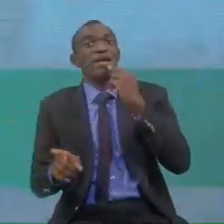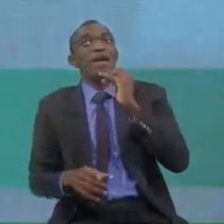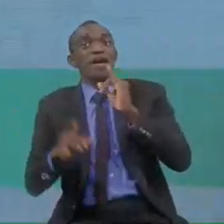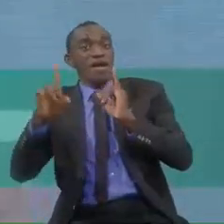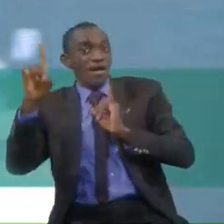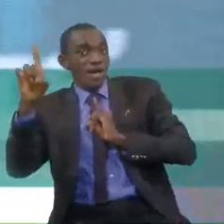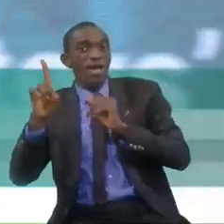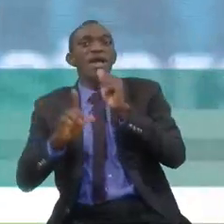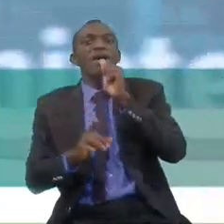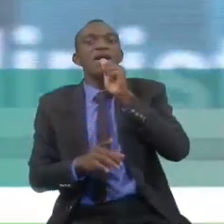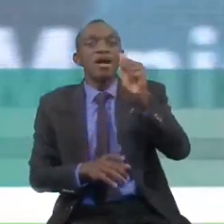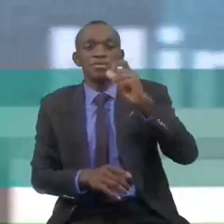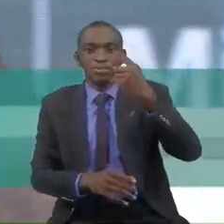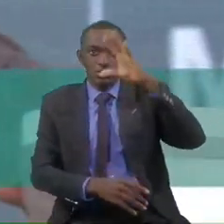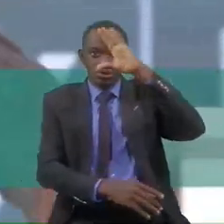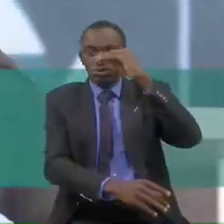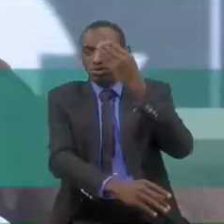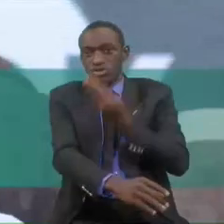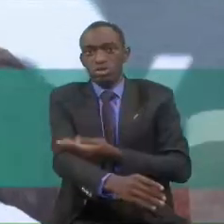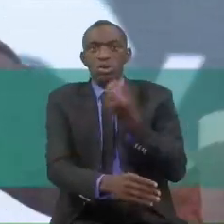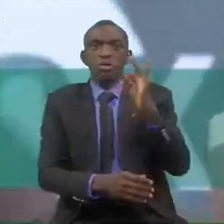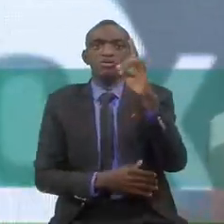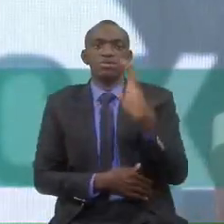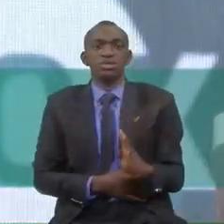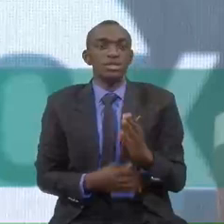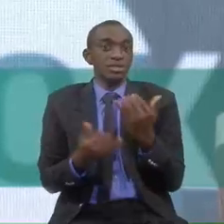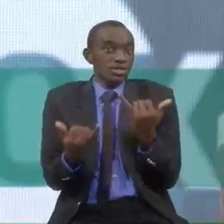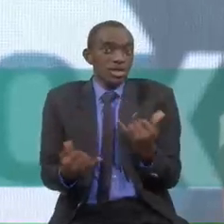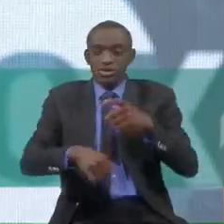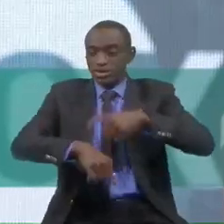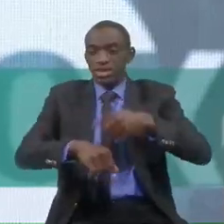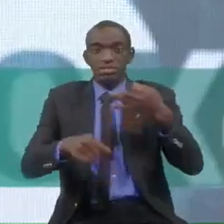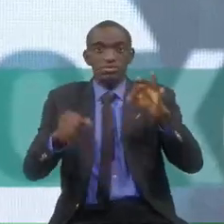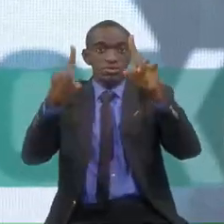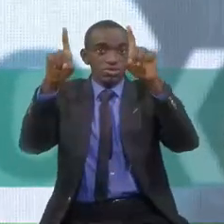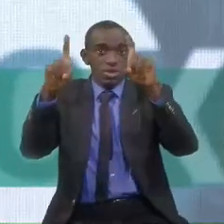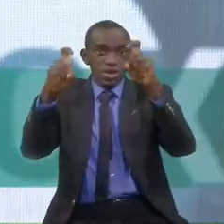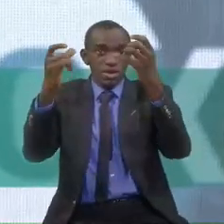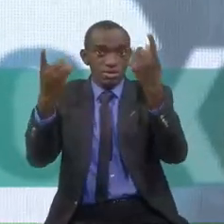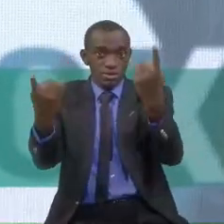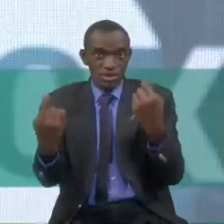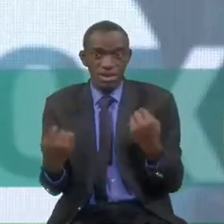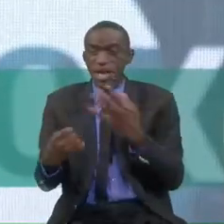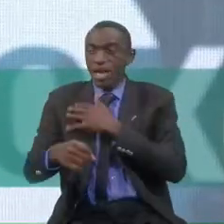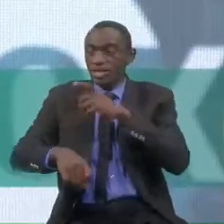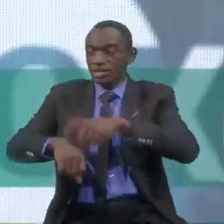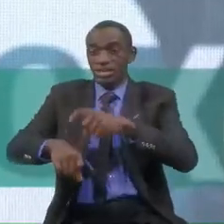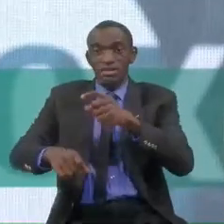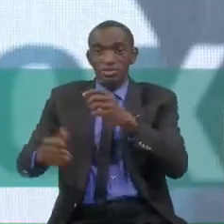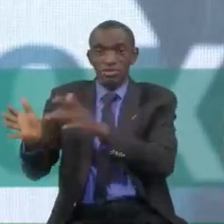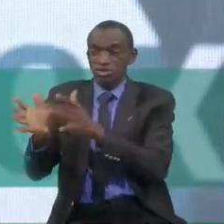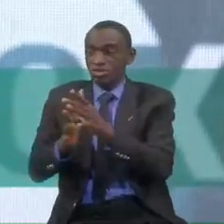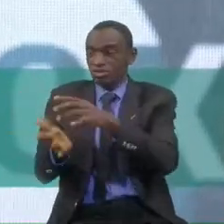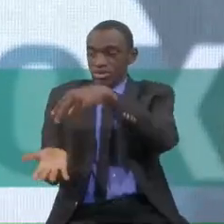Fils de Dieu. Et maintenant, la passion est arrivée. Il était jugé. Au jugement,